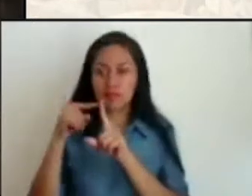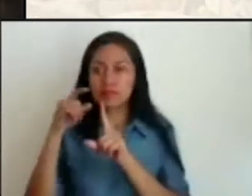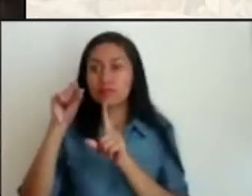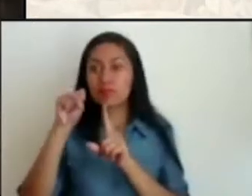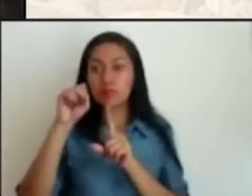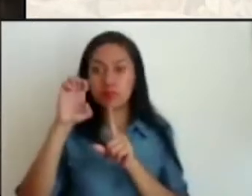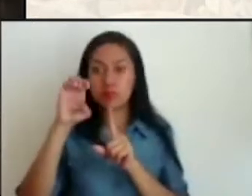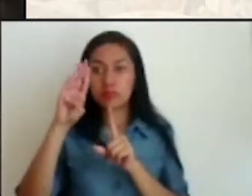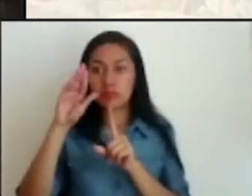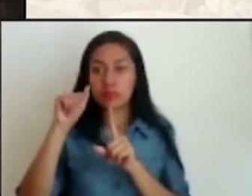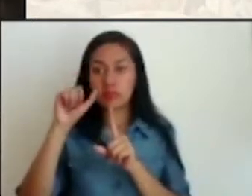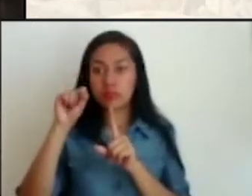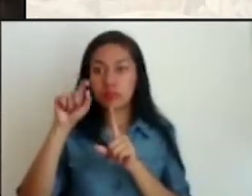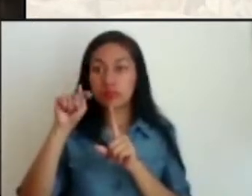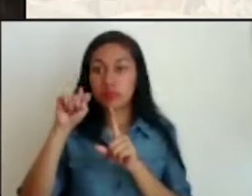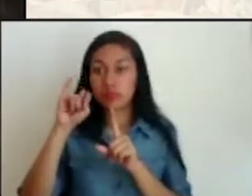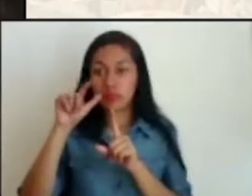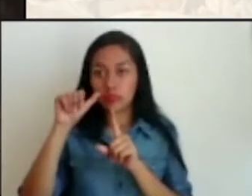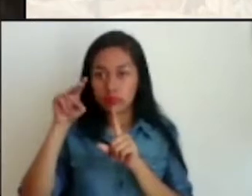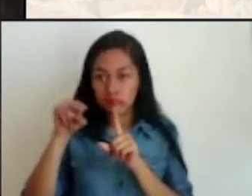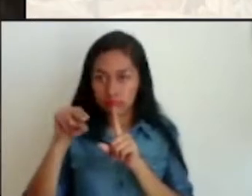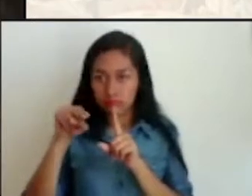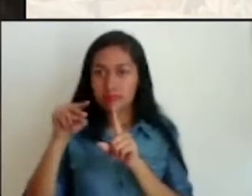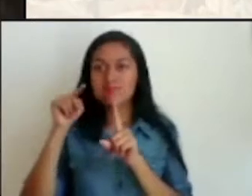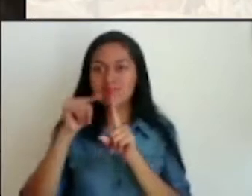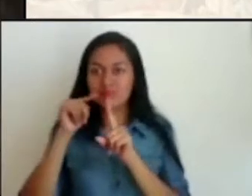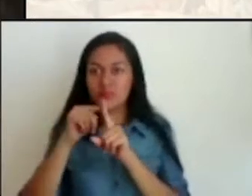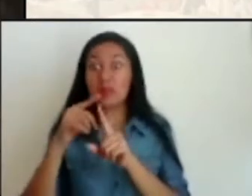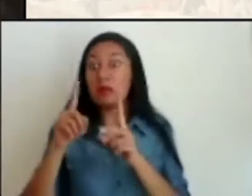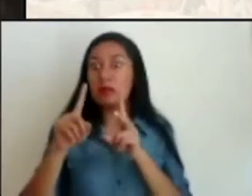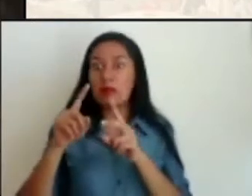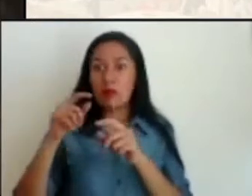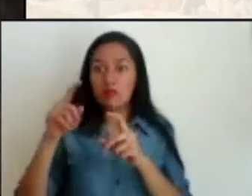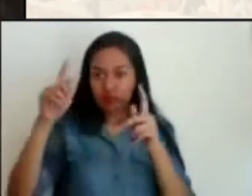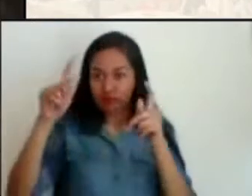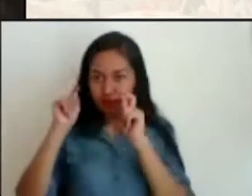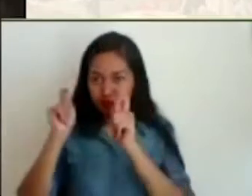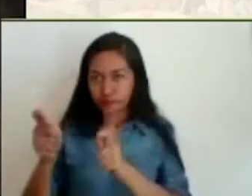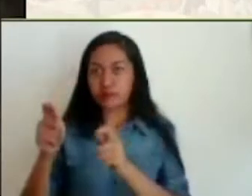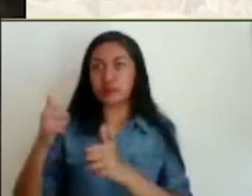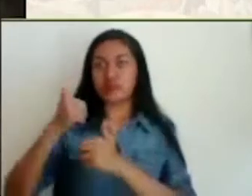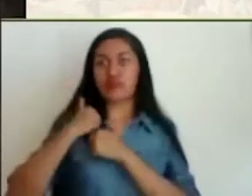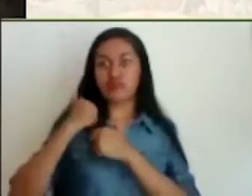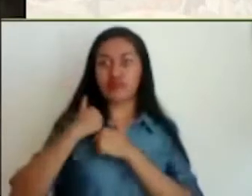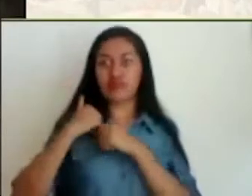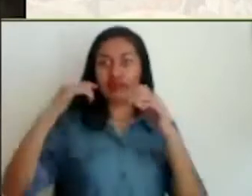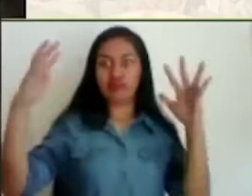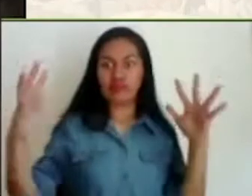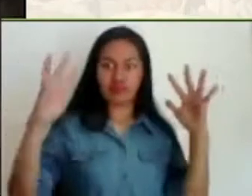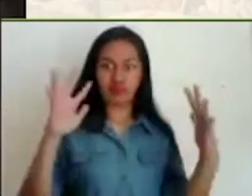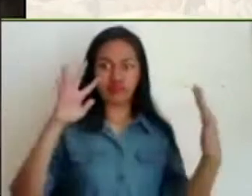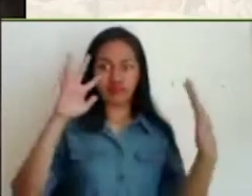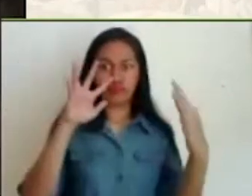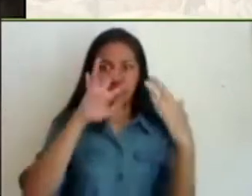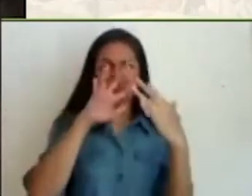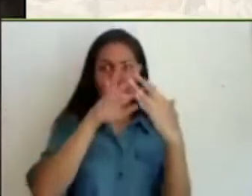mandó la Armada Veneciana, estaba a cargo de la Armada Veneciana en la Batalla de Lepanto. In Venezia, la pestilenza